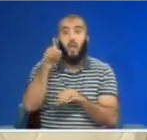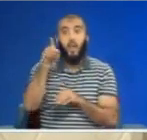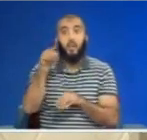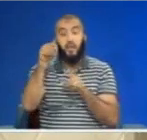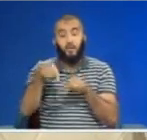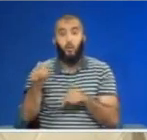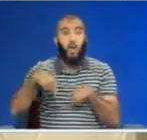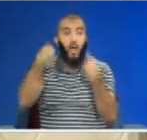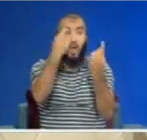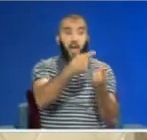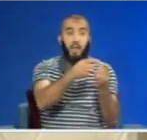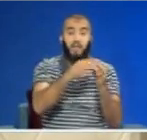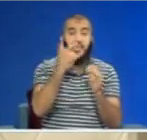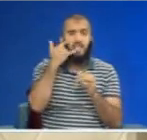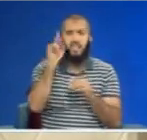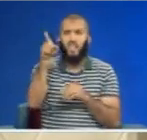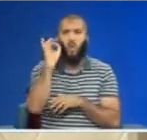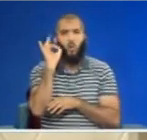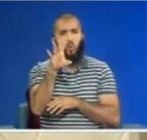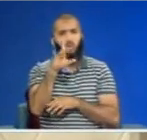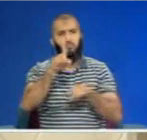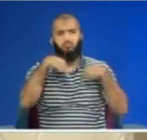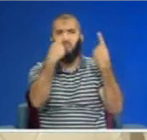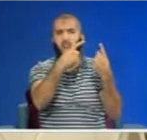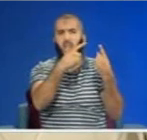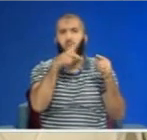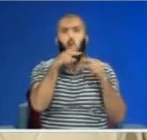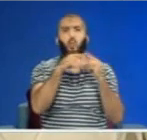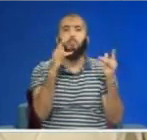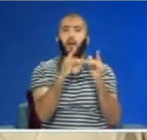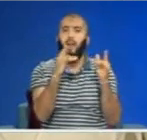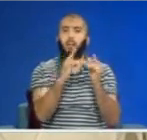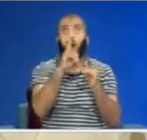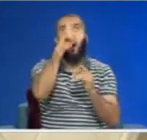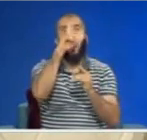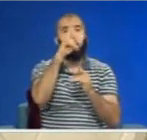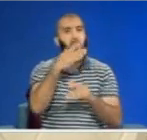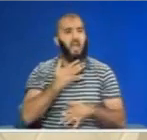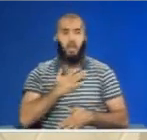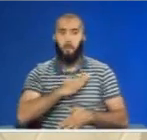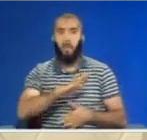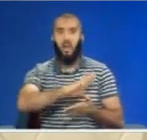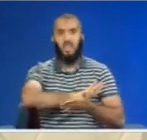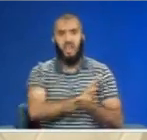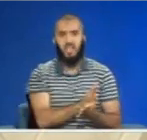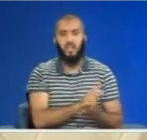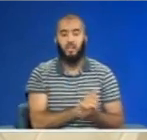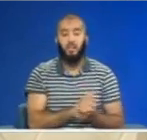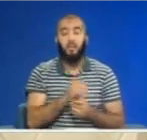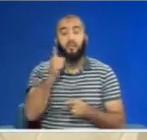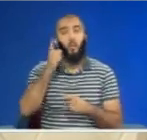إلى قطع ذوي الأرحام، إلى قطع الرحم، وقطع الرحم من أكبر المعاصي، فلذلك لا